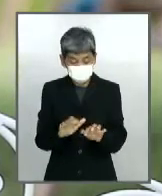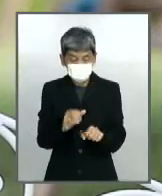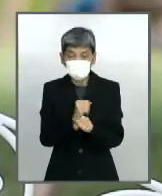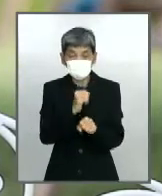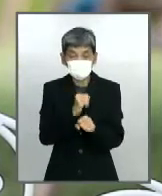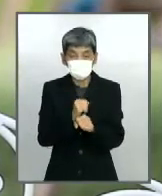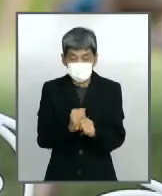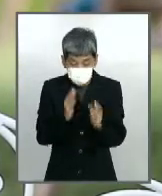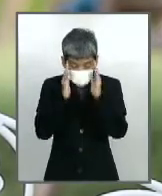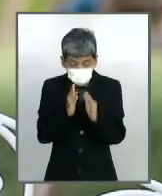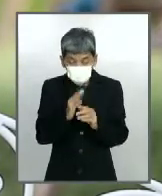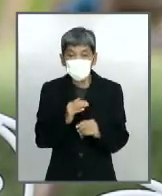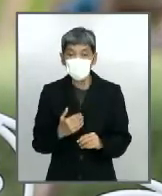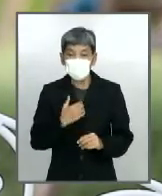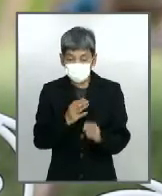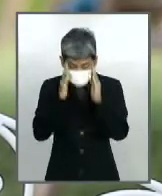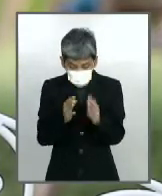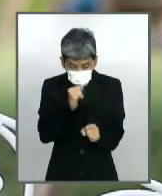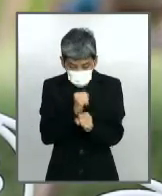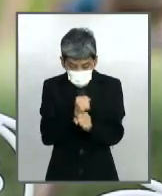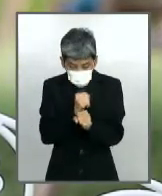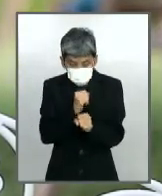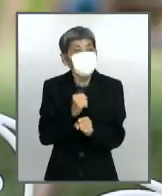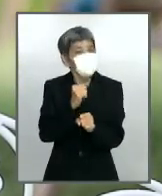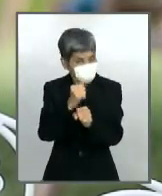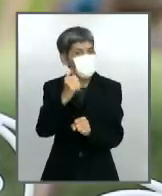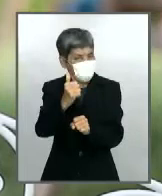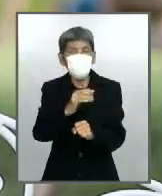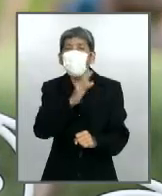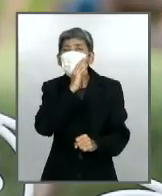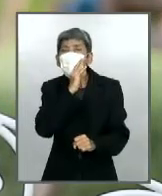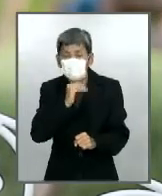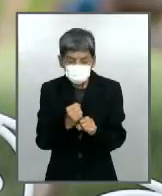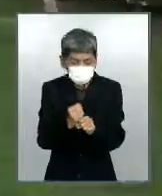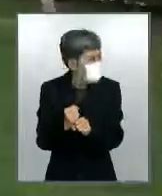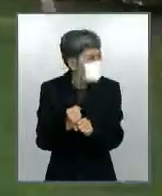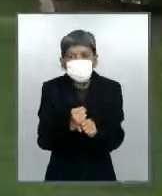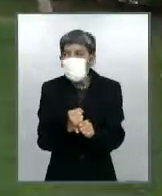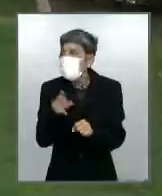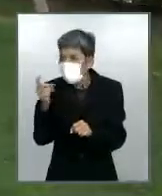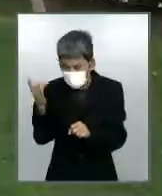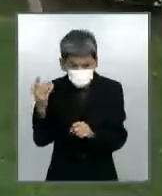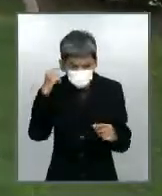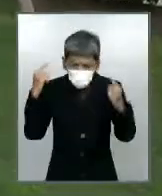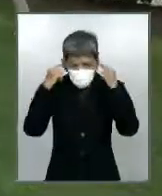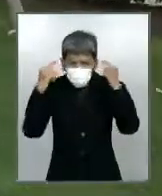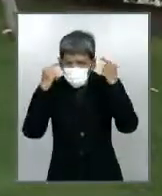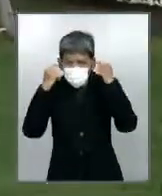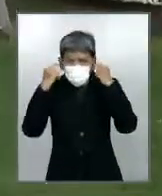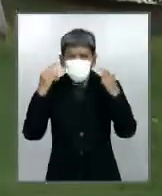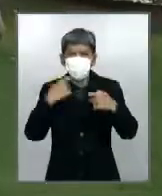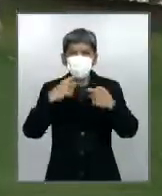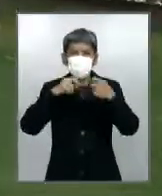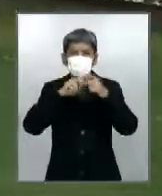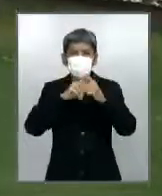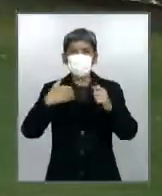ราไม่ได้โฟกัสตรงนั้นนะคะเราโฟกัสอยู่กับงานยังไงเราก็ทำงานได้แต่ถ้าเราวอกแวกมองซ้ายมองขวาโอ้คน